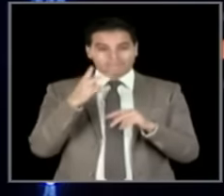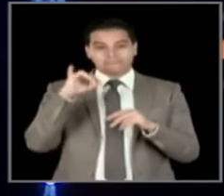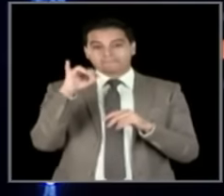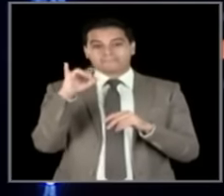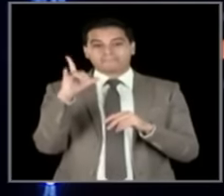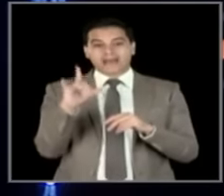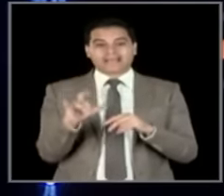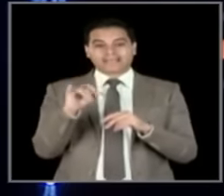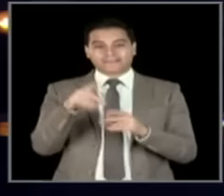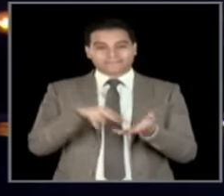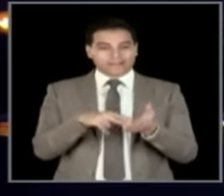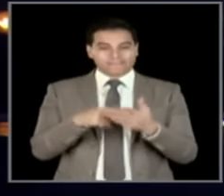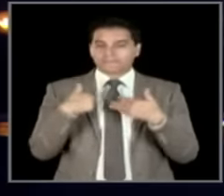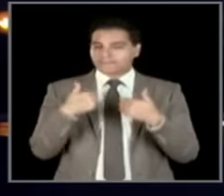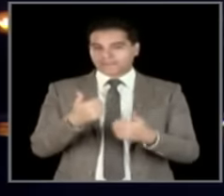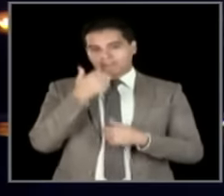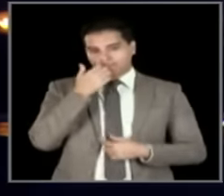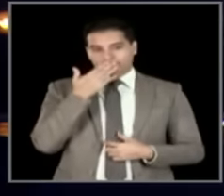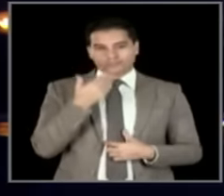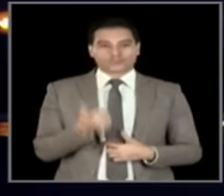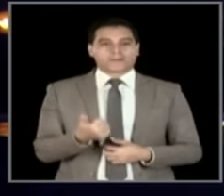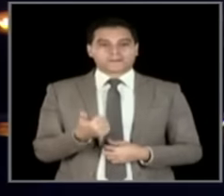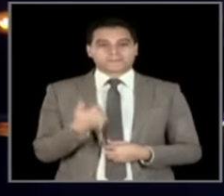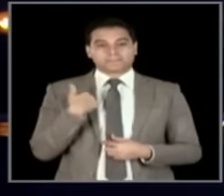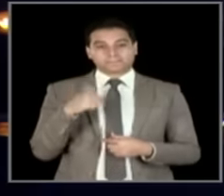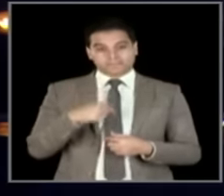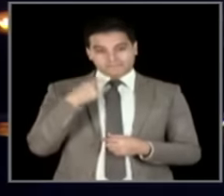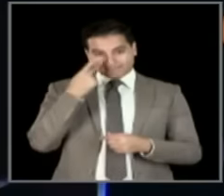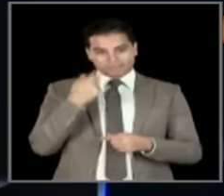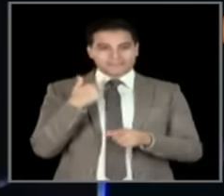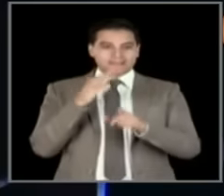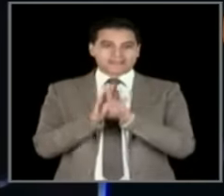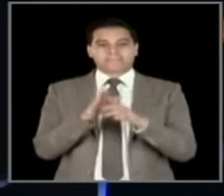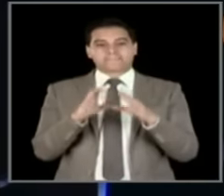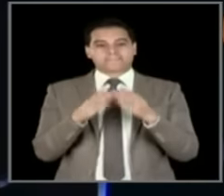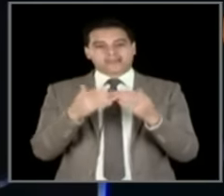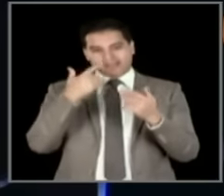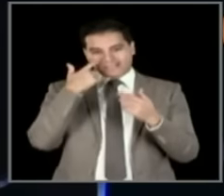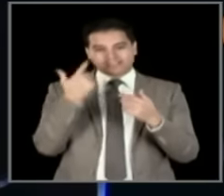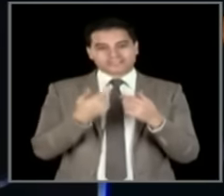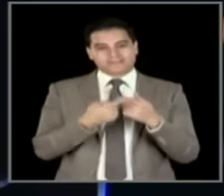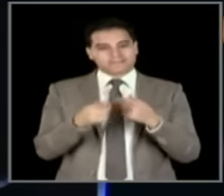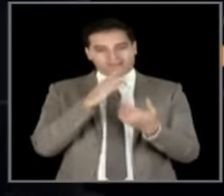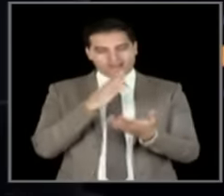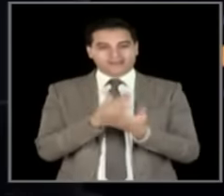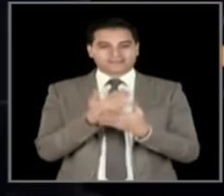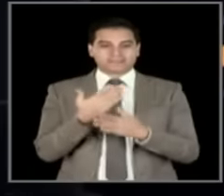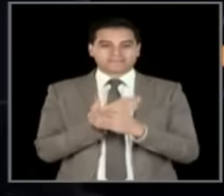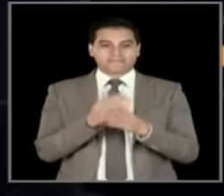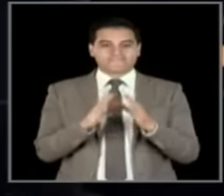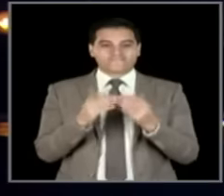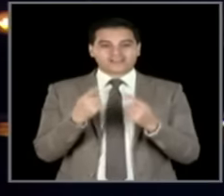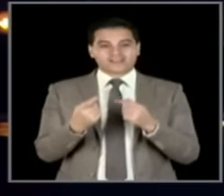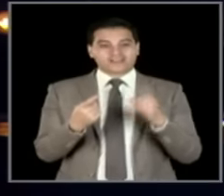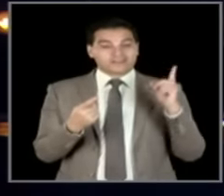ازي حضرتك انا كويس الحمد لله الحمد لله انا النهارده هشجعكم ميرسي جدا ايوه فريق